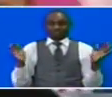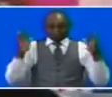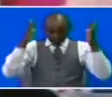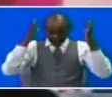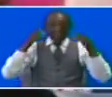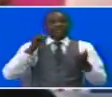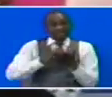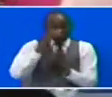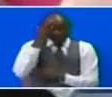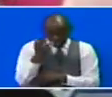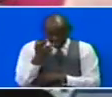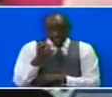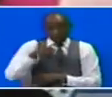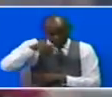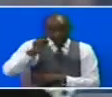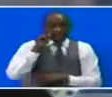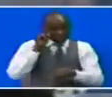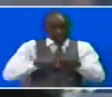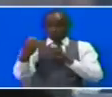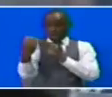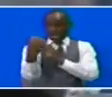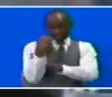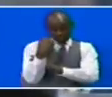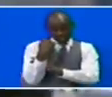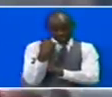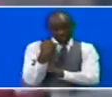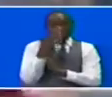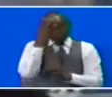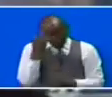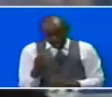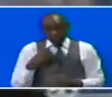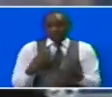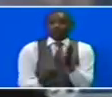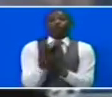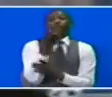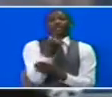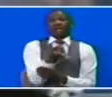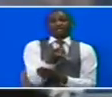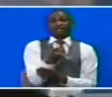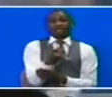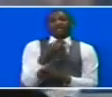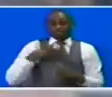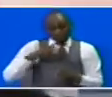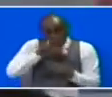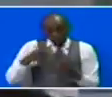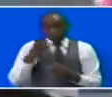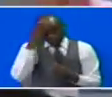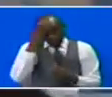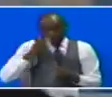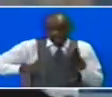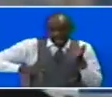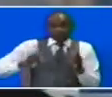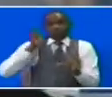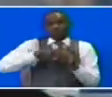That is why wewe ukijiuliza katika science why there is growth, kwa nini kila mtu anakimbilia mahali